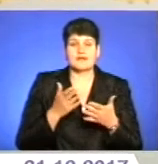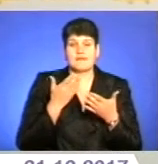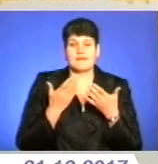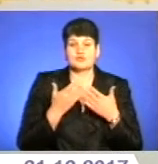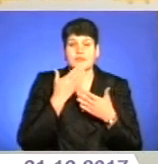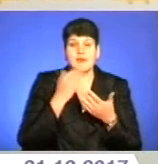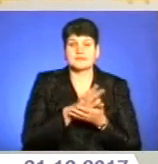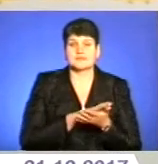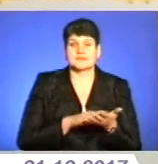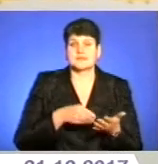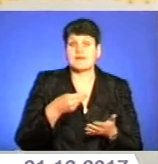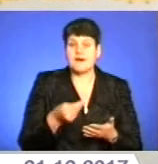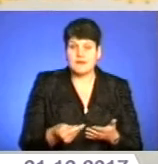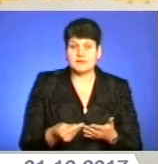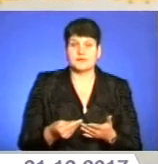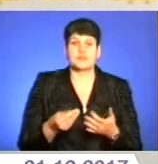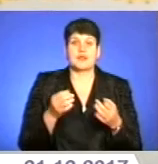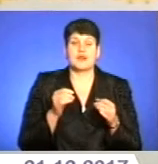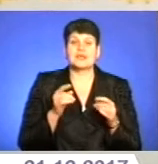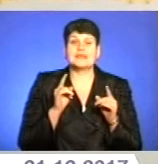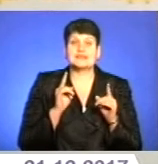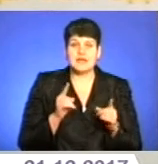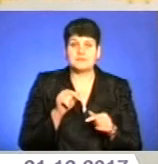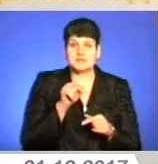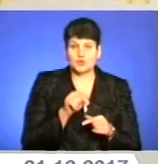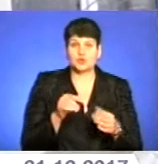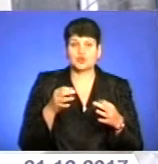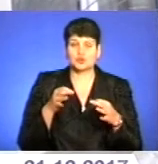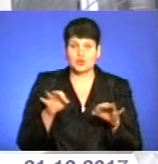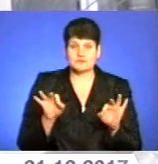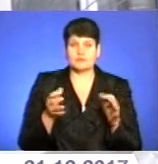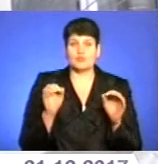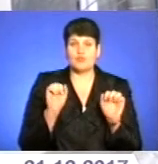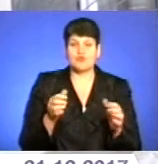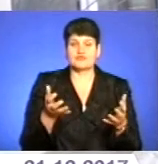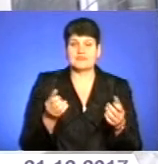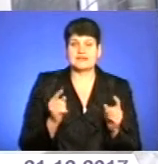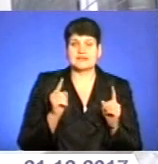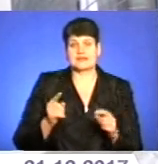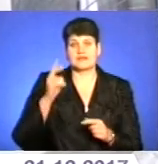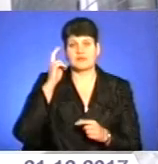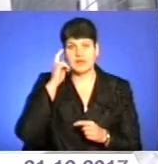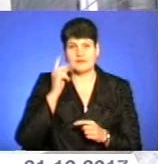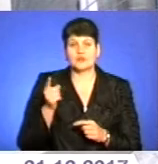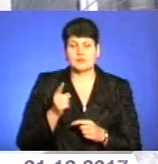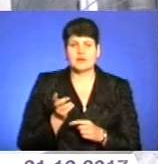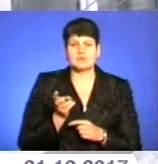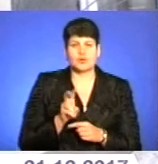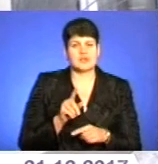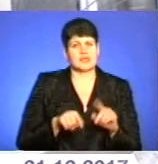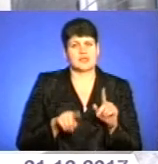заяву. Та навіть після цього дозвіл на інспекцію можуть видати лише в Києві. Однак, зазначають, тернополяни з такими заявами звертаються